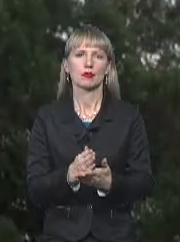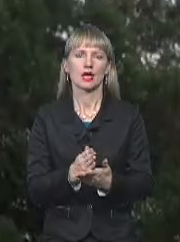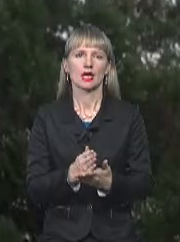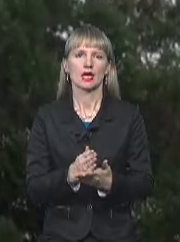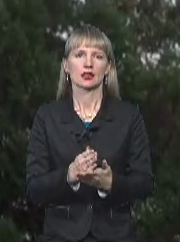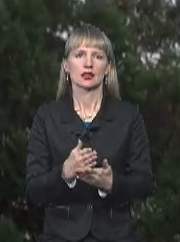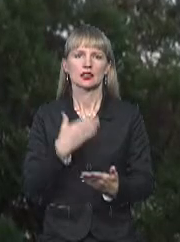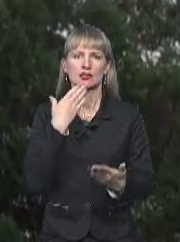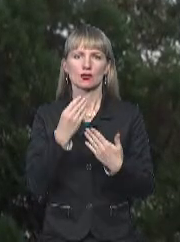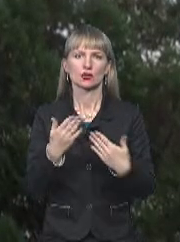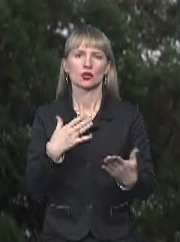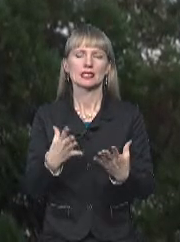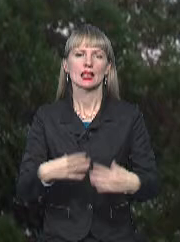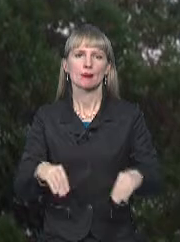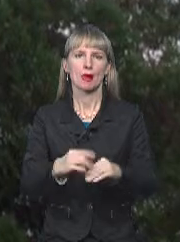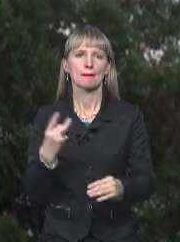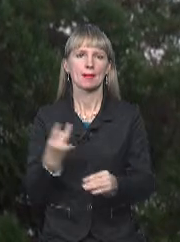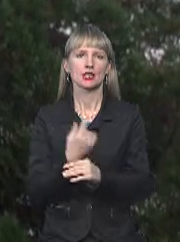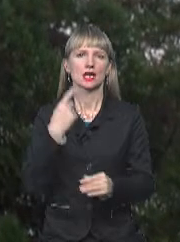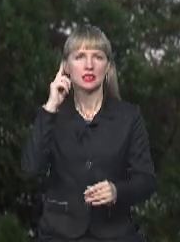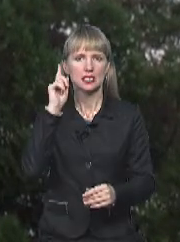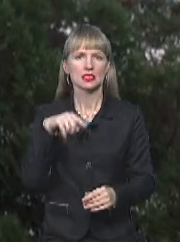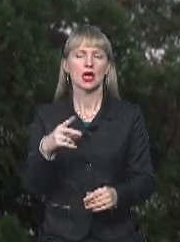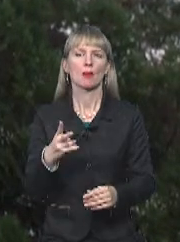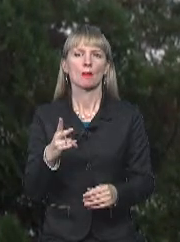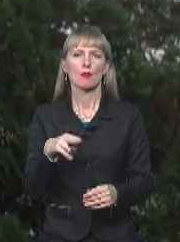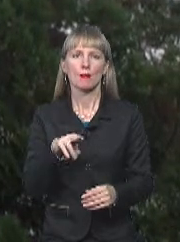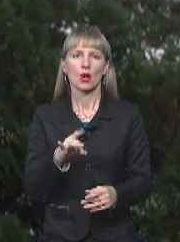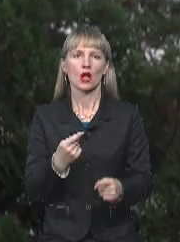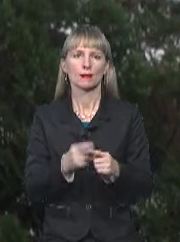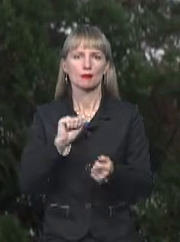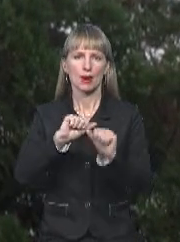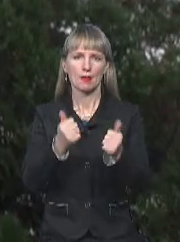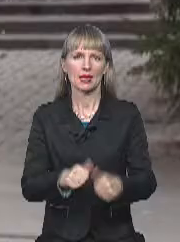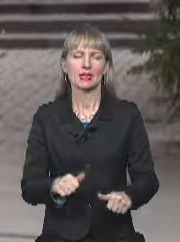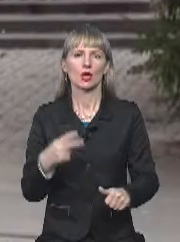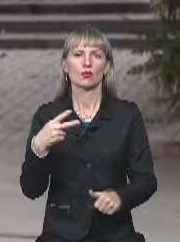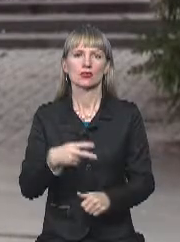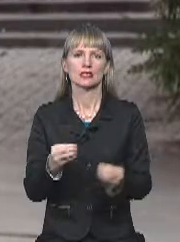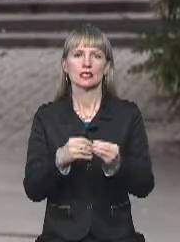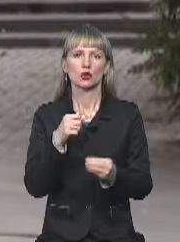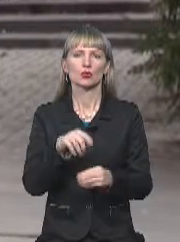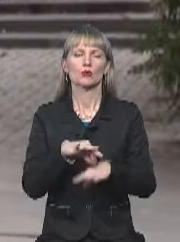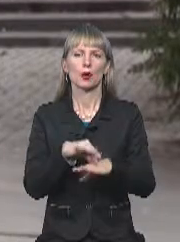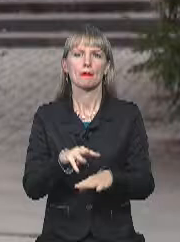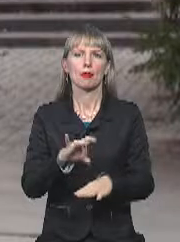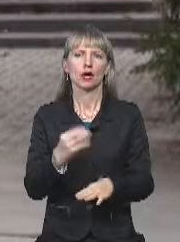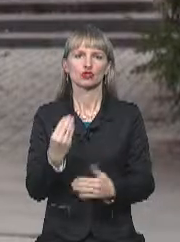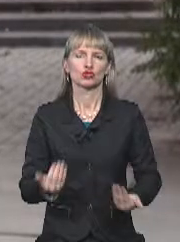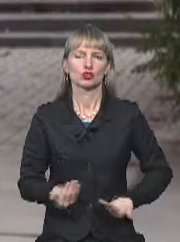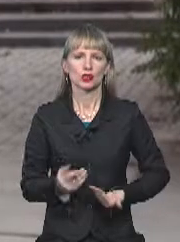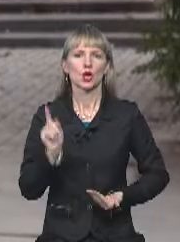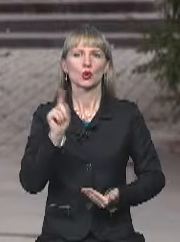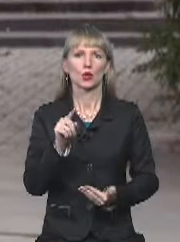Родинні. Вперше я дізналася про цей пам'ятник у 2010 році. Тут проходив марш життя.